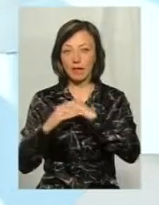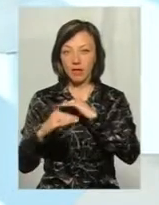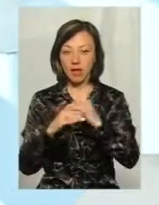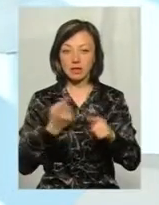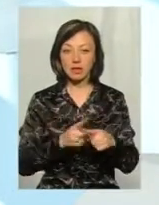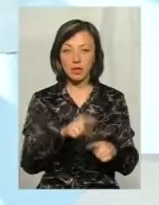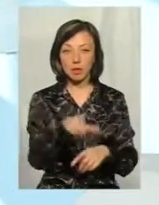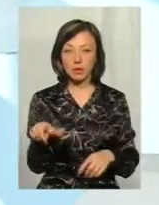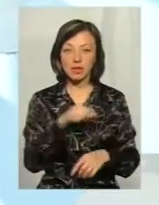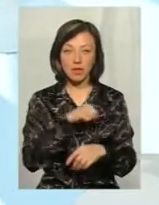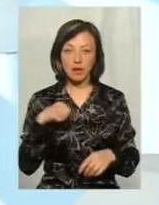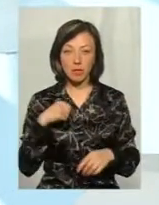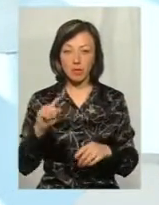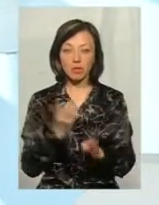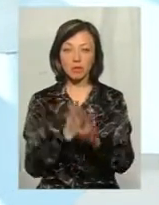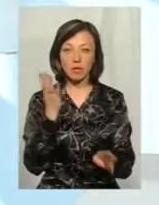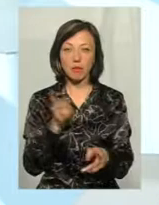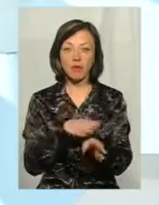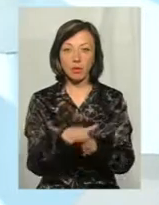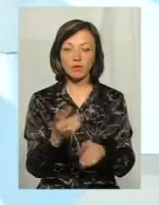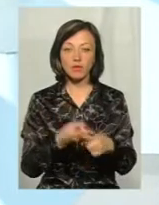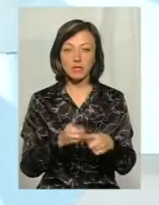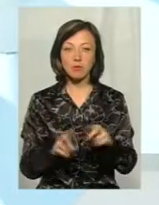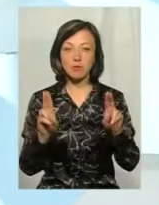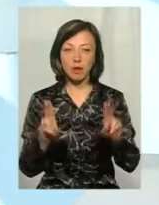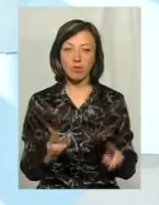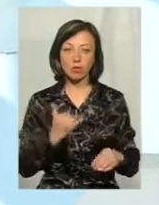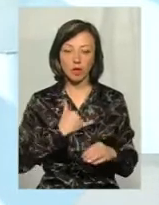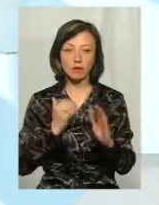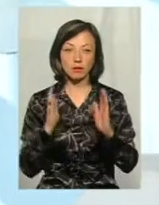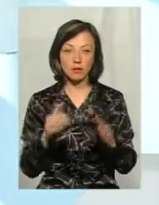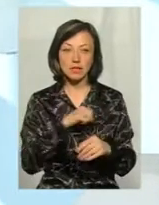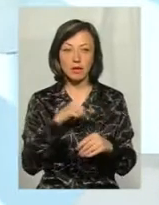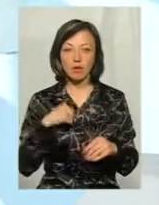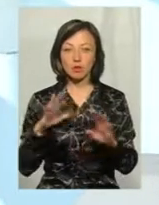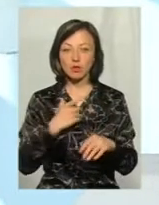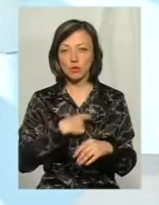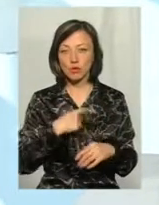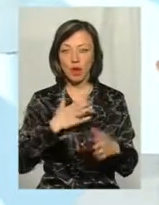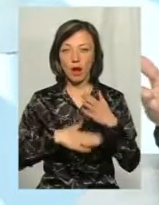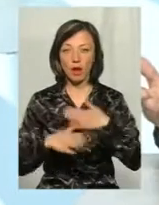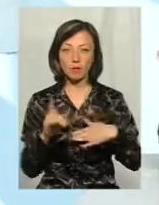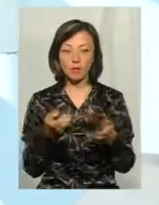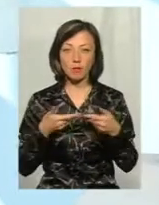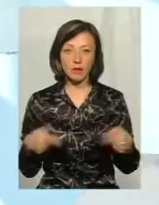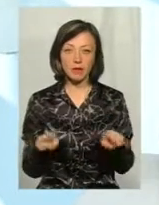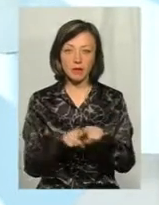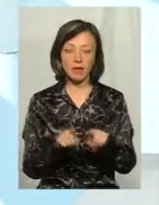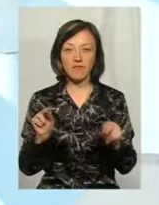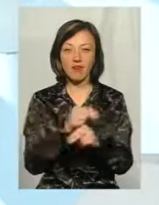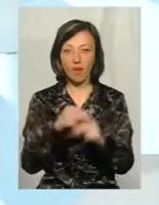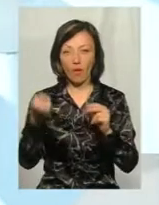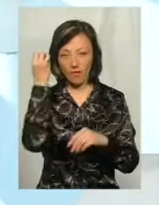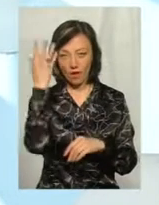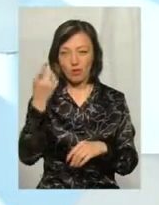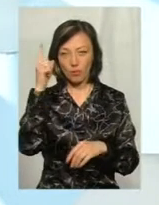тих людей, то нам самим, в першу чергу, треба виконувати ці правила. І тоді в нас буде, ми самі будемо собі радуватися тим, що ми, значить, такі виховані